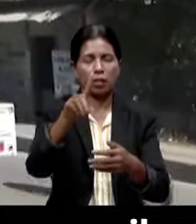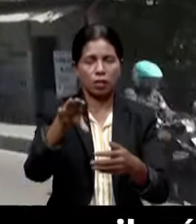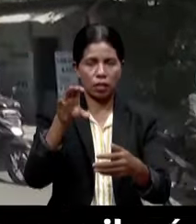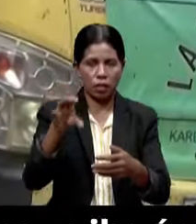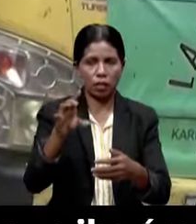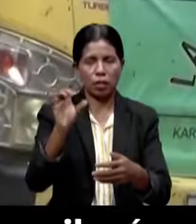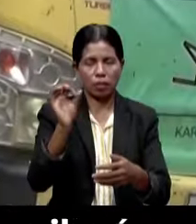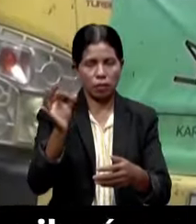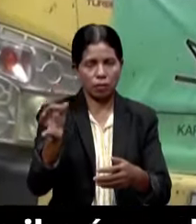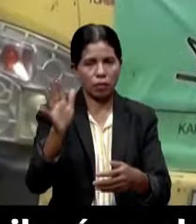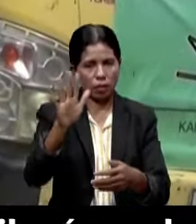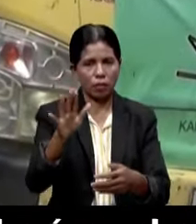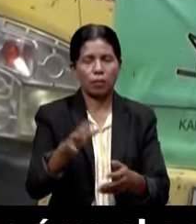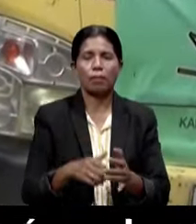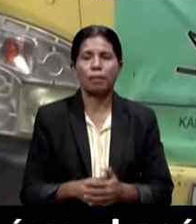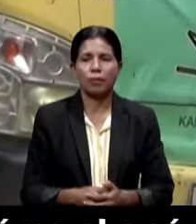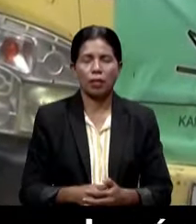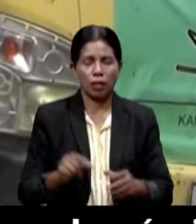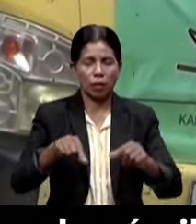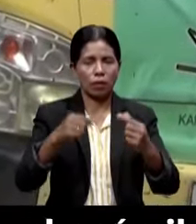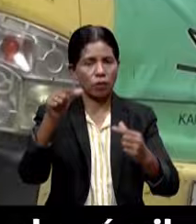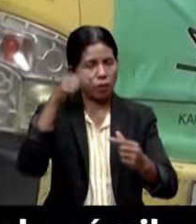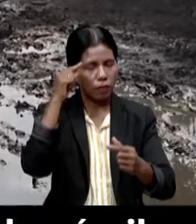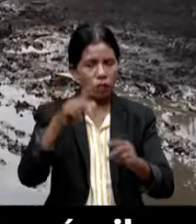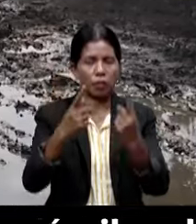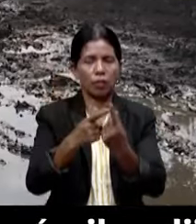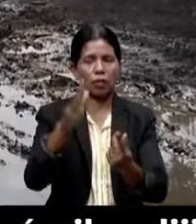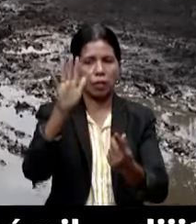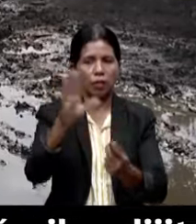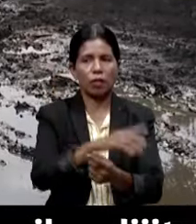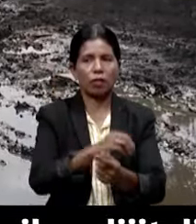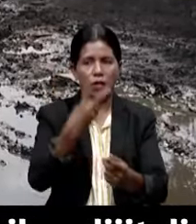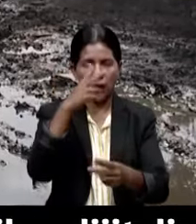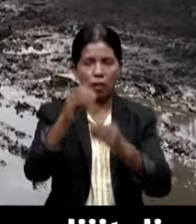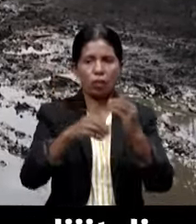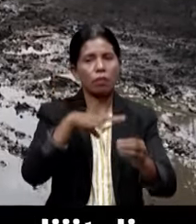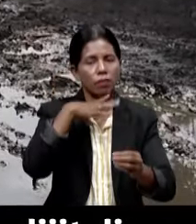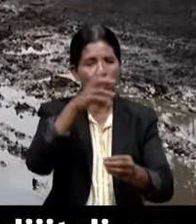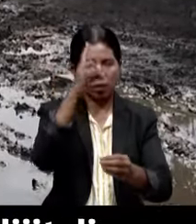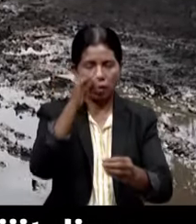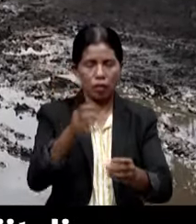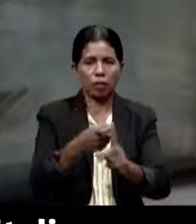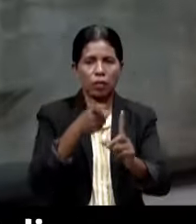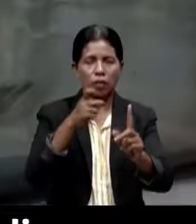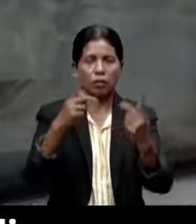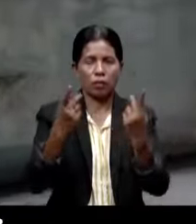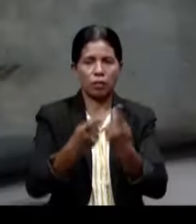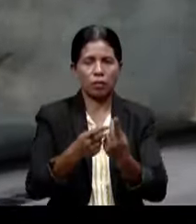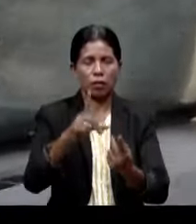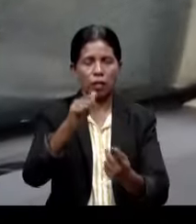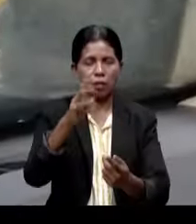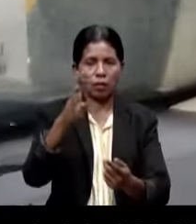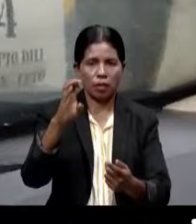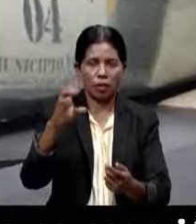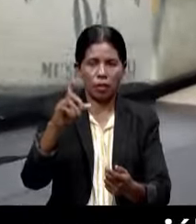lai 95. Durante ne governo halo kontrato kompanya Lima ho di halo jestam balis e capital Dili, composto si kompanya Labelai,